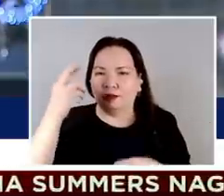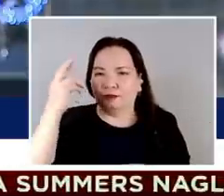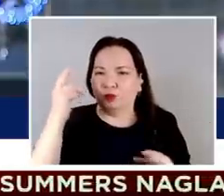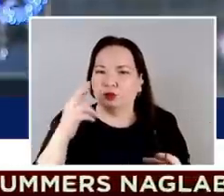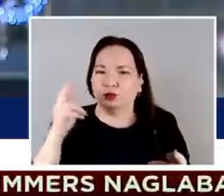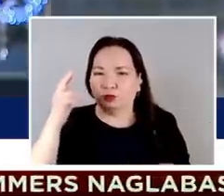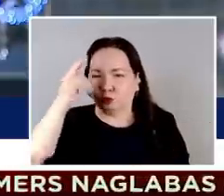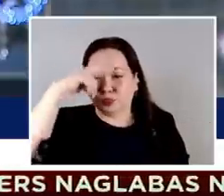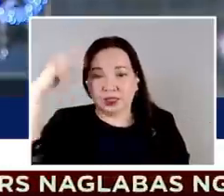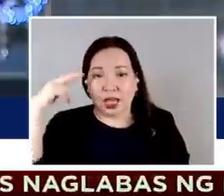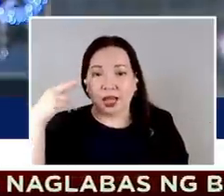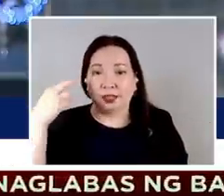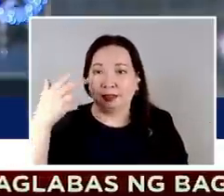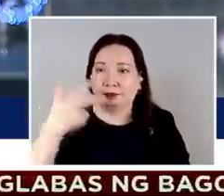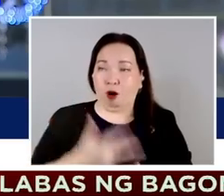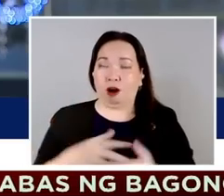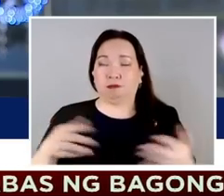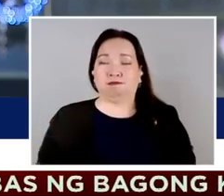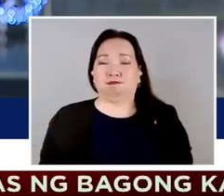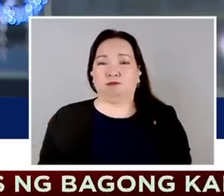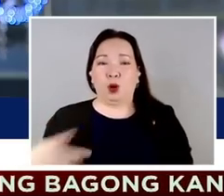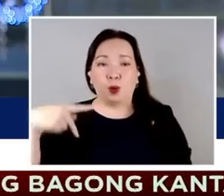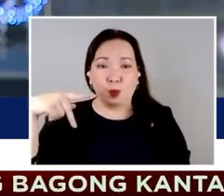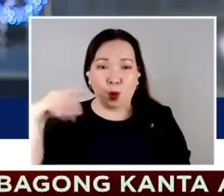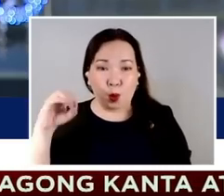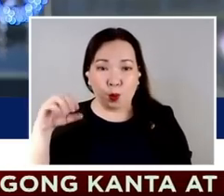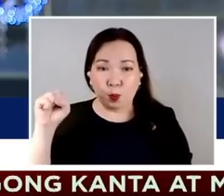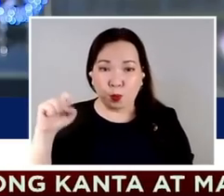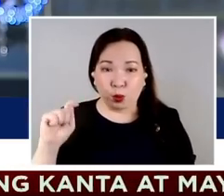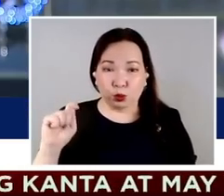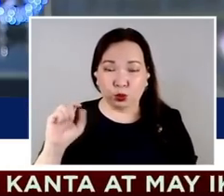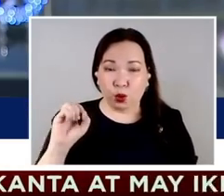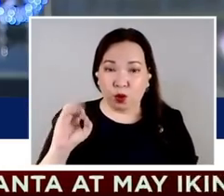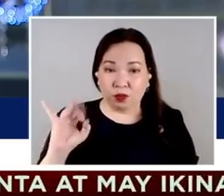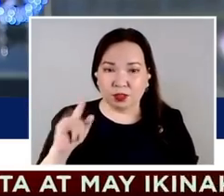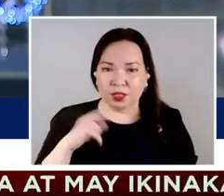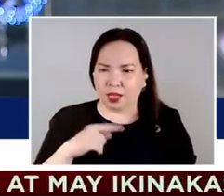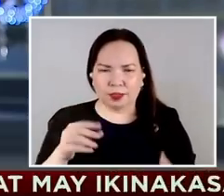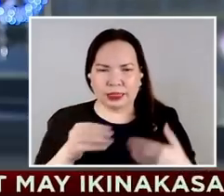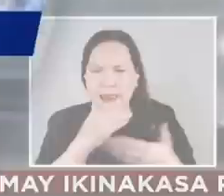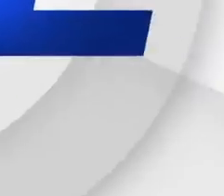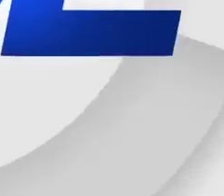Office at ang mga pangunahing kalsada dito sa Maynila.